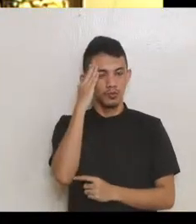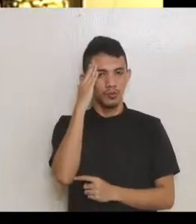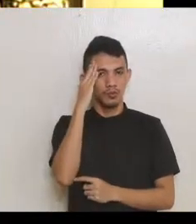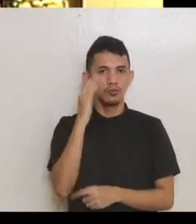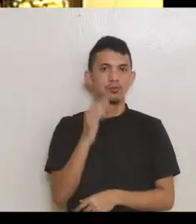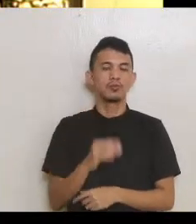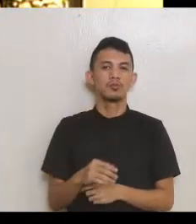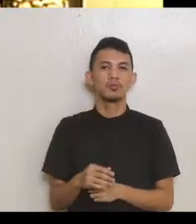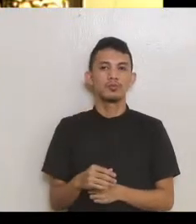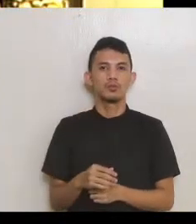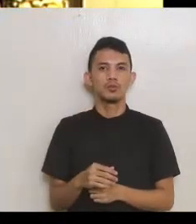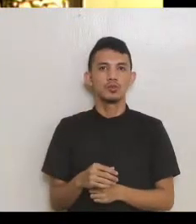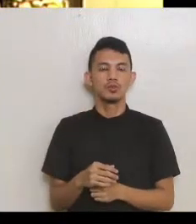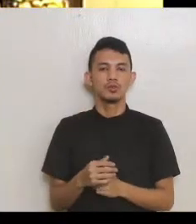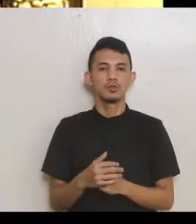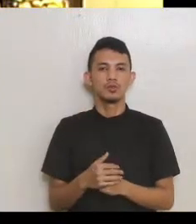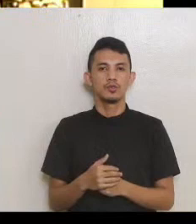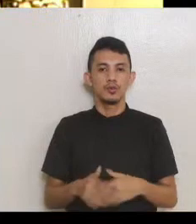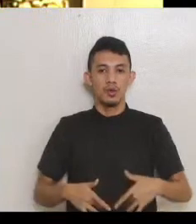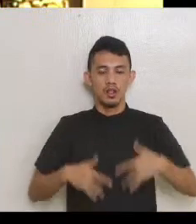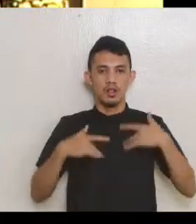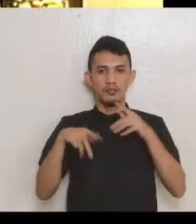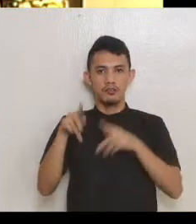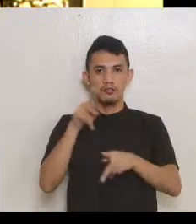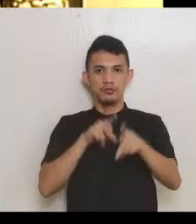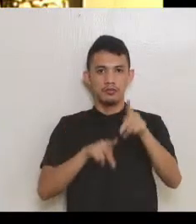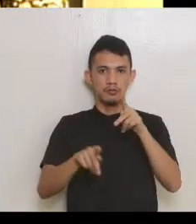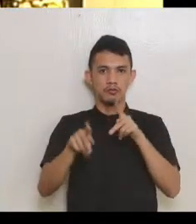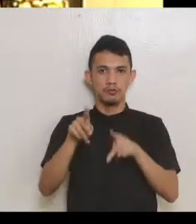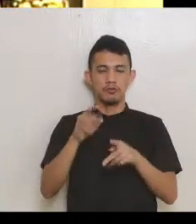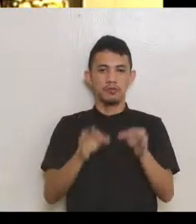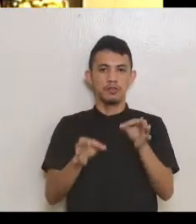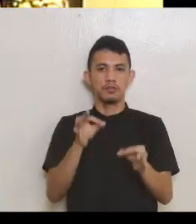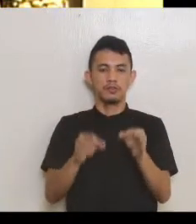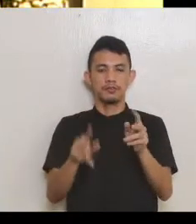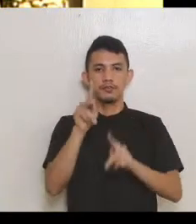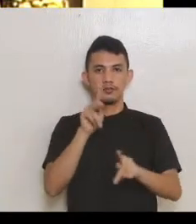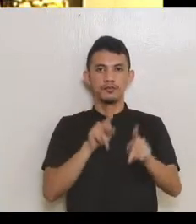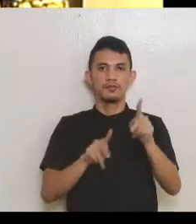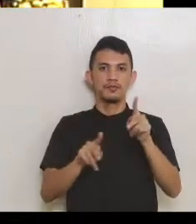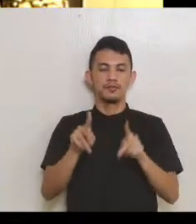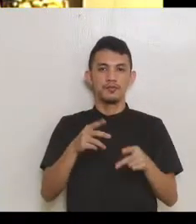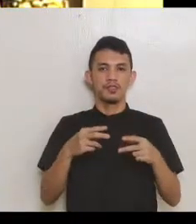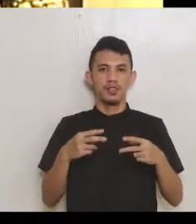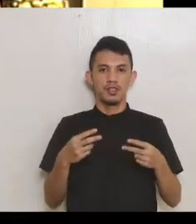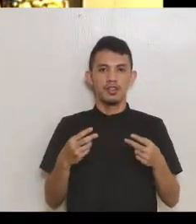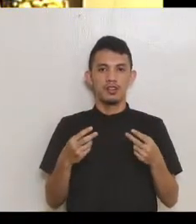panon o mga karnero, basin o milo na lang o